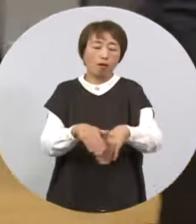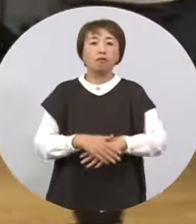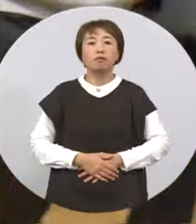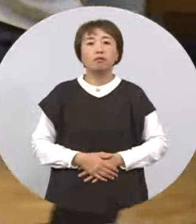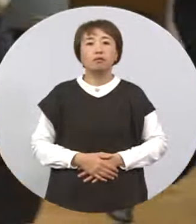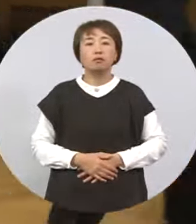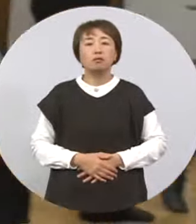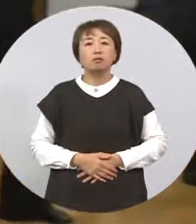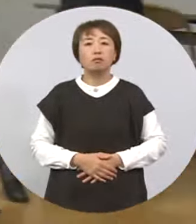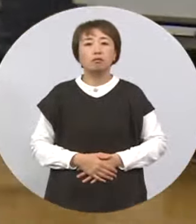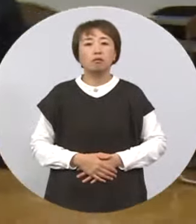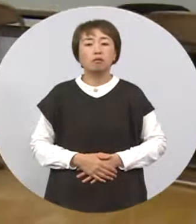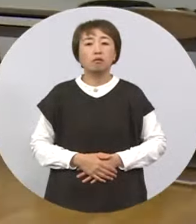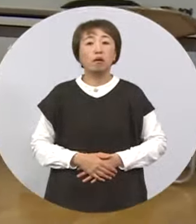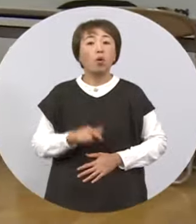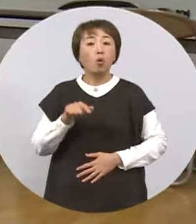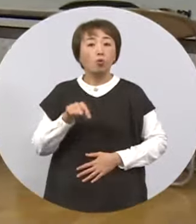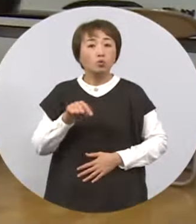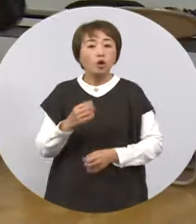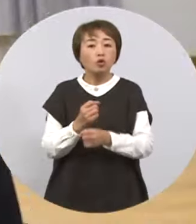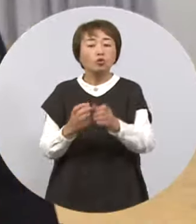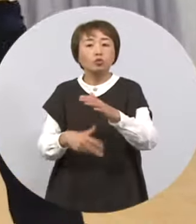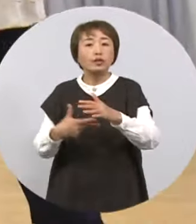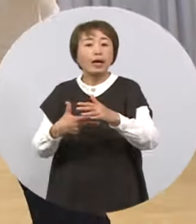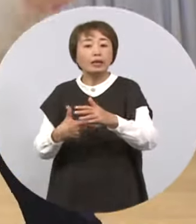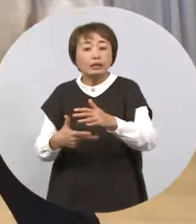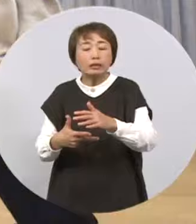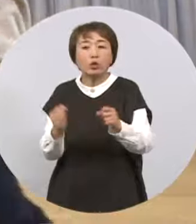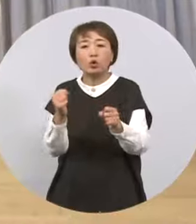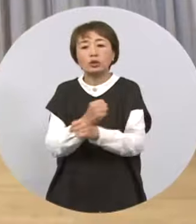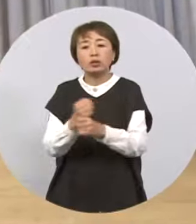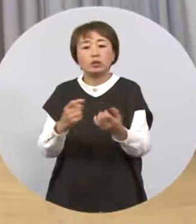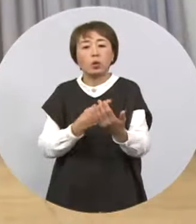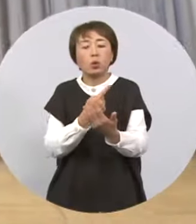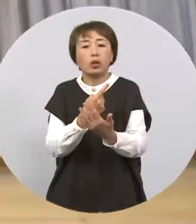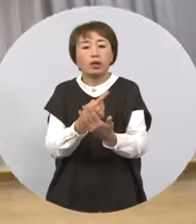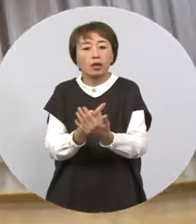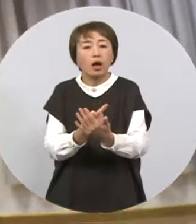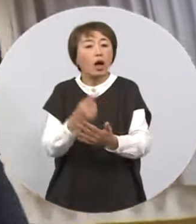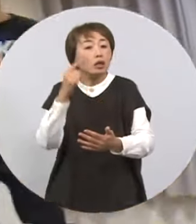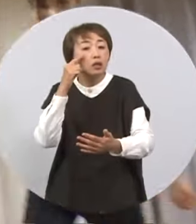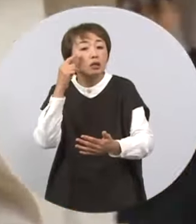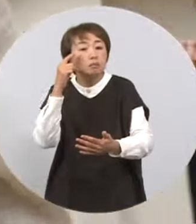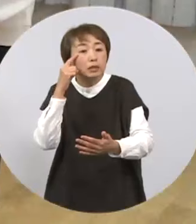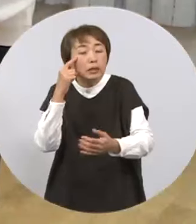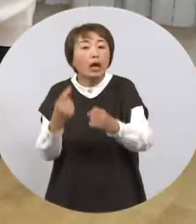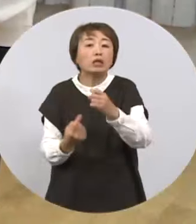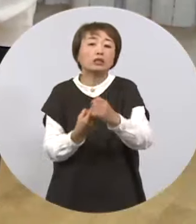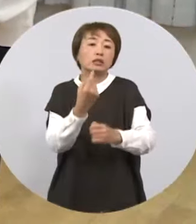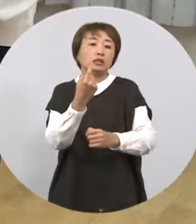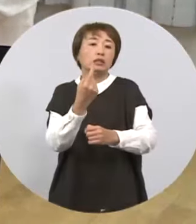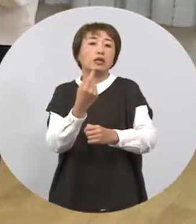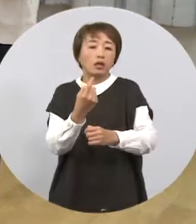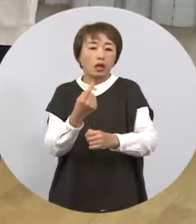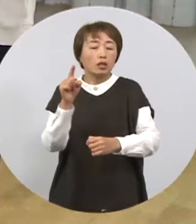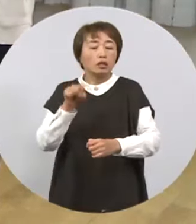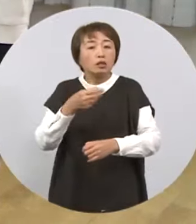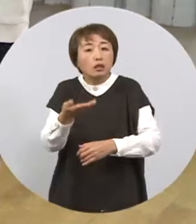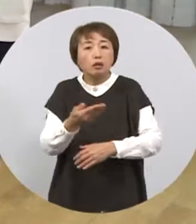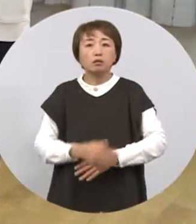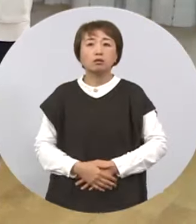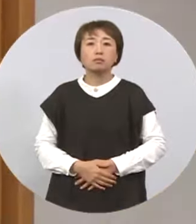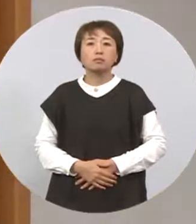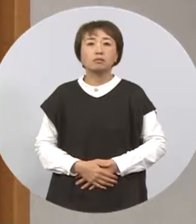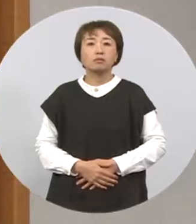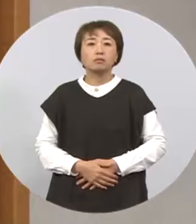なんで今回この市の事業に参加しようって思われたのか、きっかけとかありましたか？ はい、藤沢